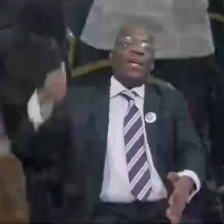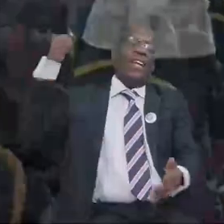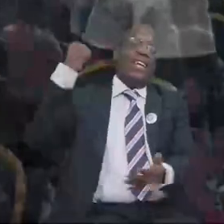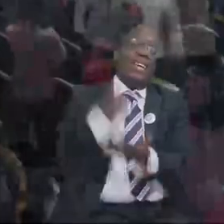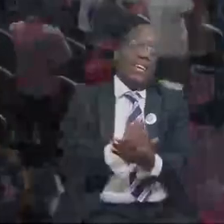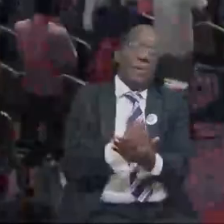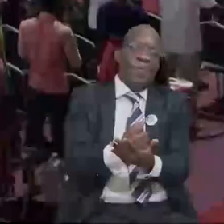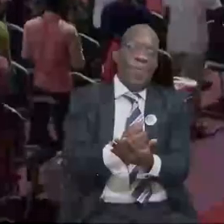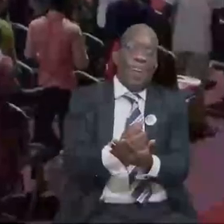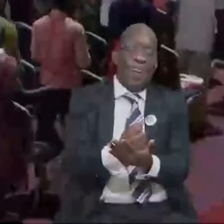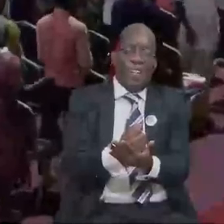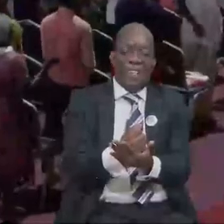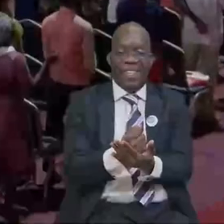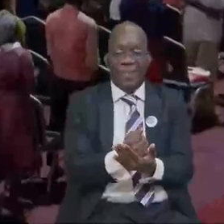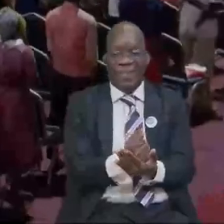Amen.